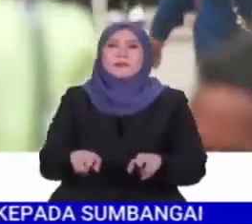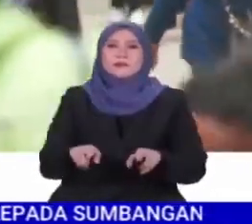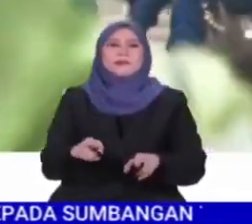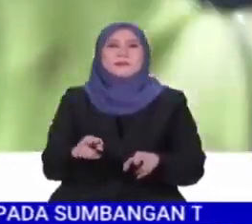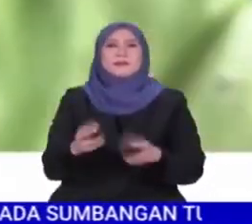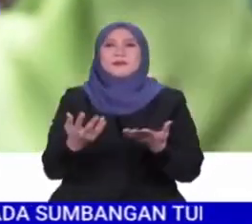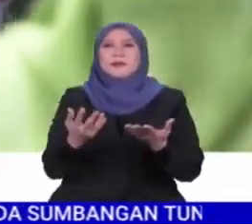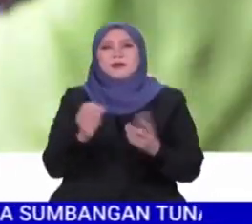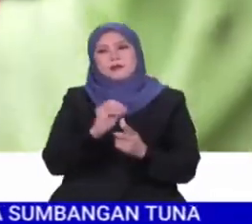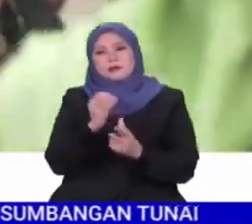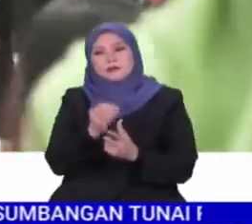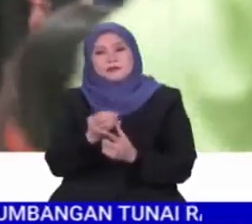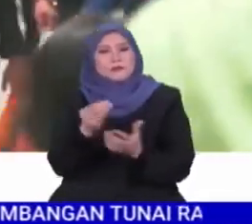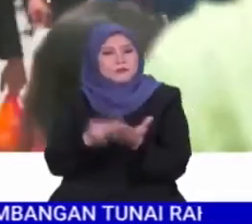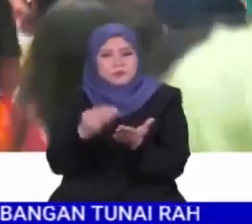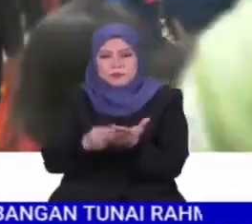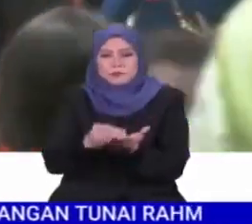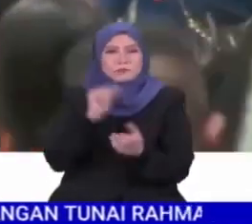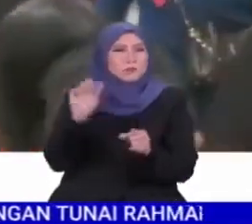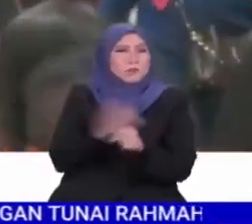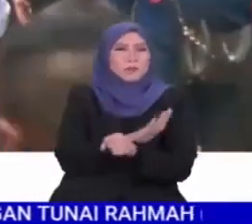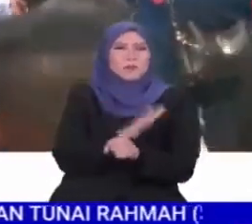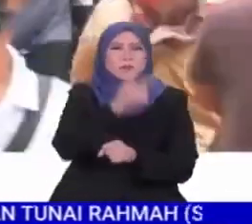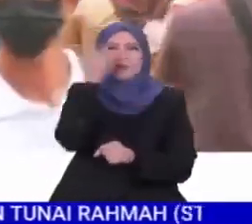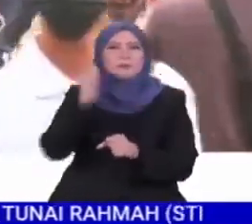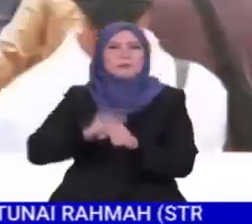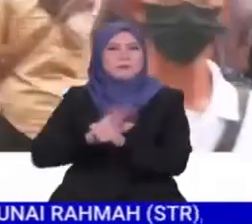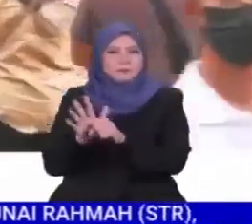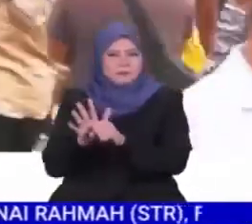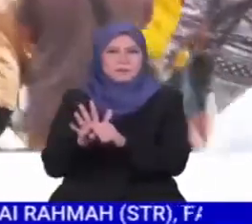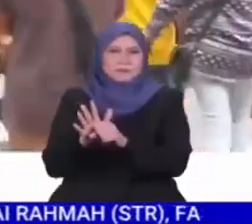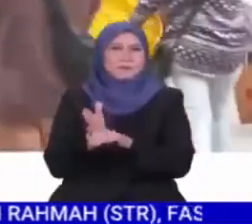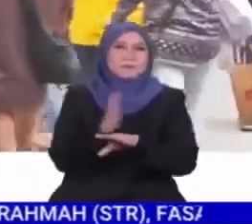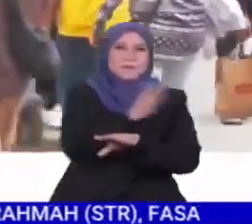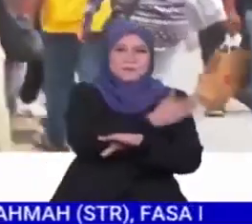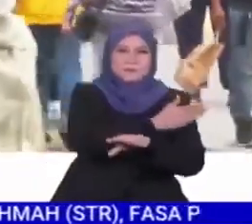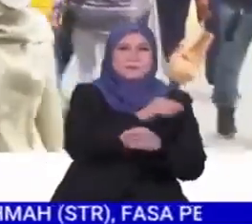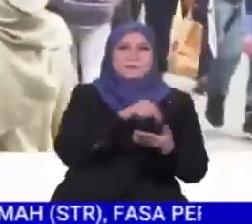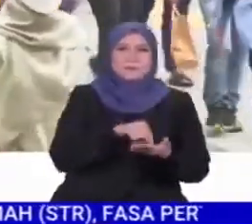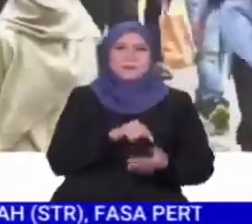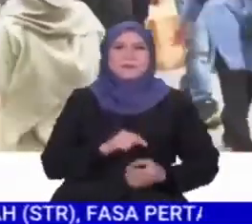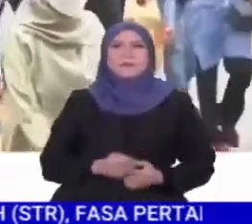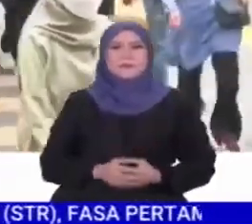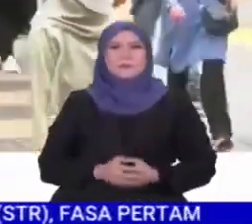terjejas serta kehilangan sumber pendapatan akibat pandemik sebelum ini.